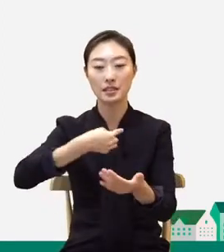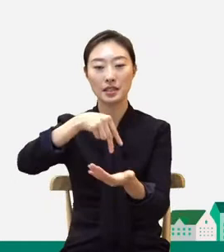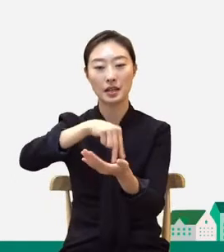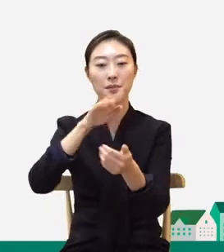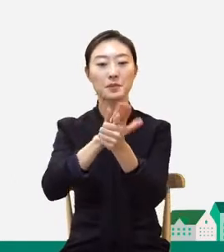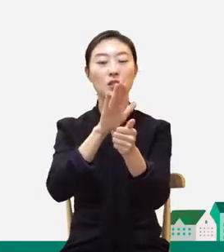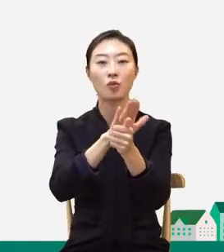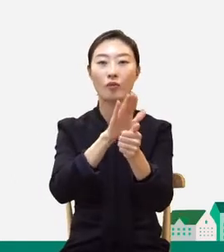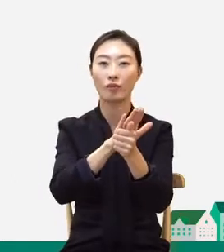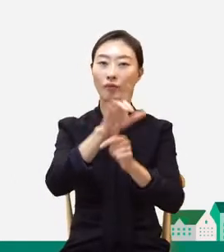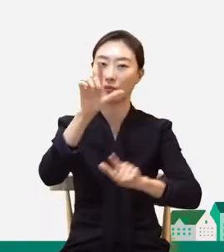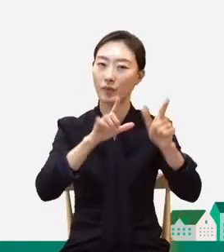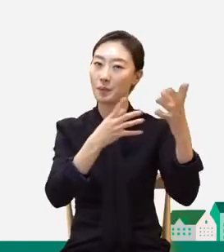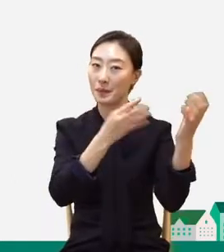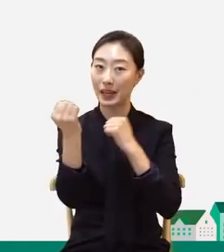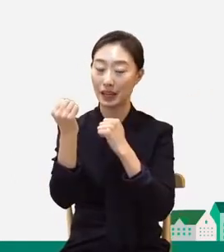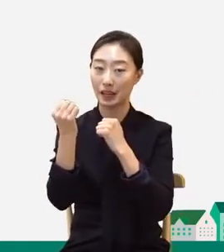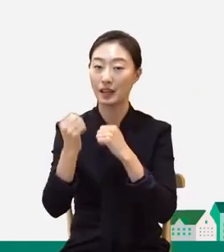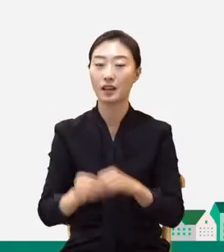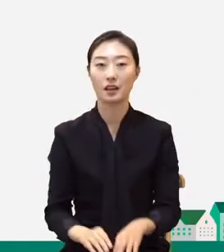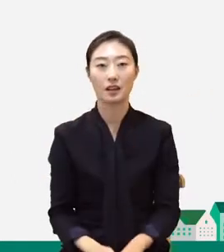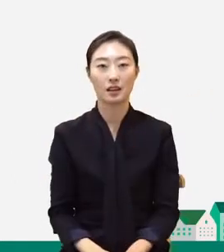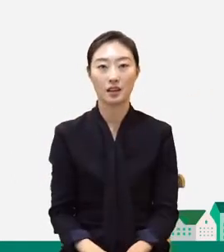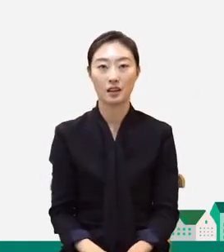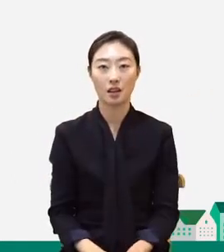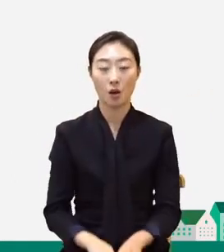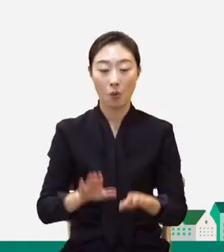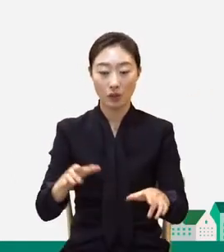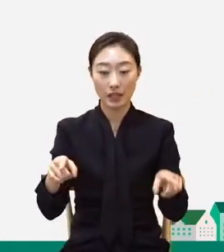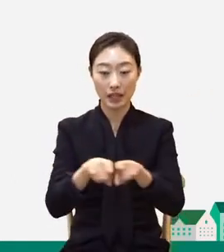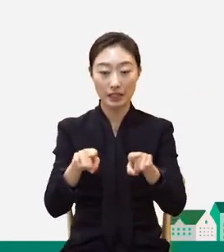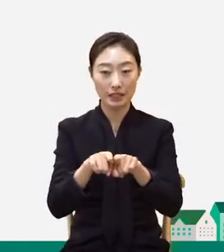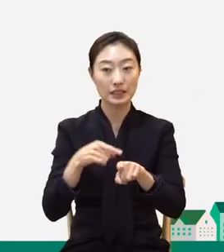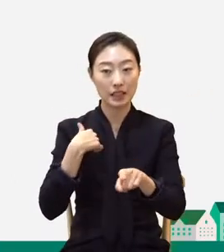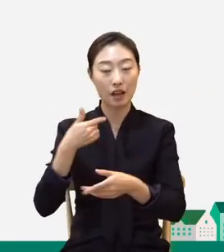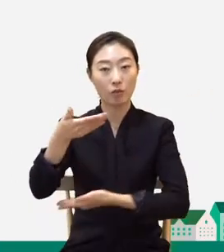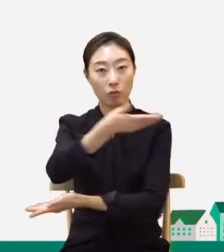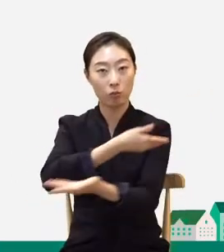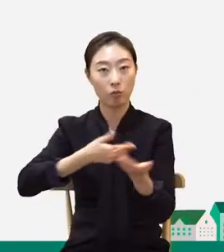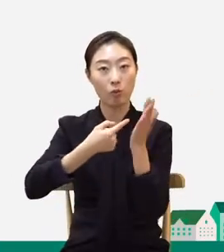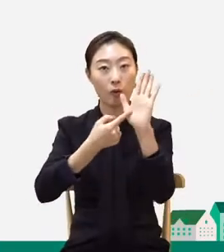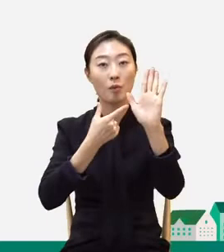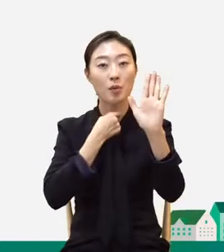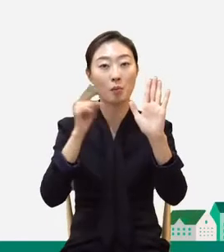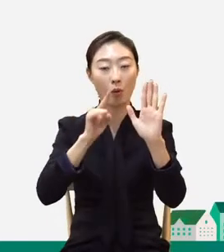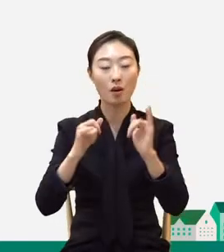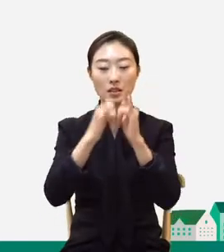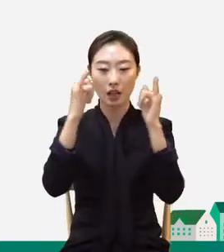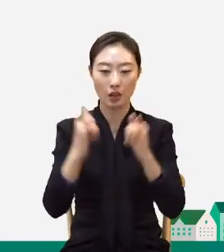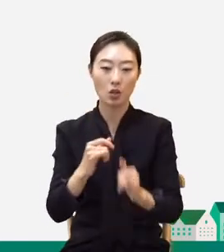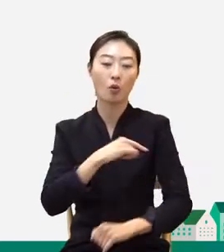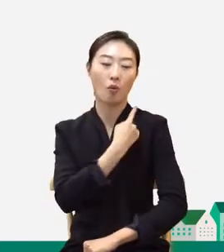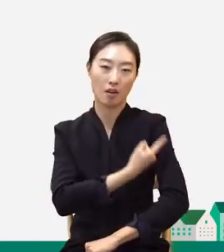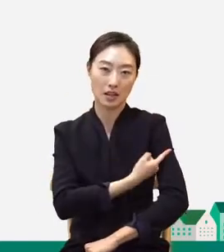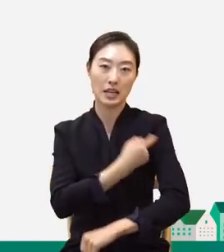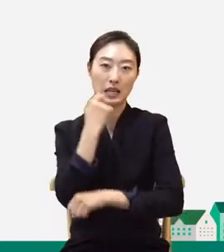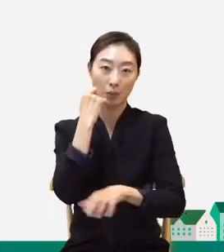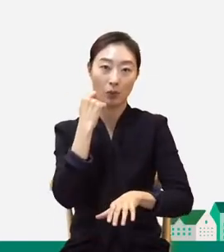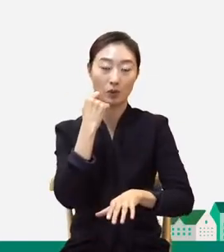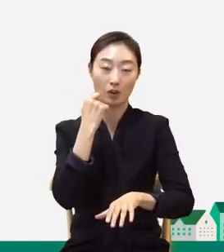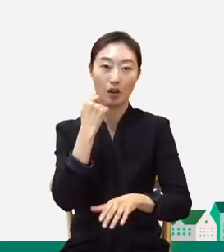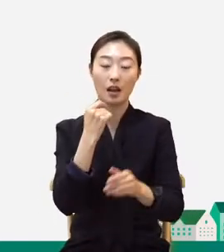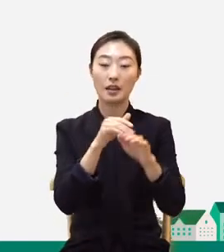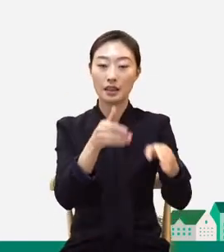시행되는 부분들이 있는데 오늘 같이 이야기해보고 싶은 것은 사회적인 권리로서 탈시설